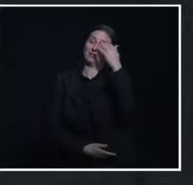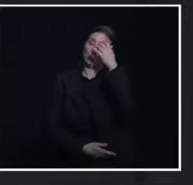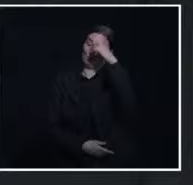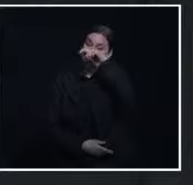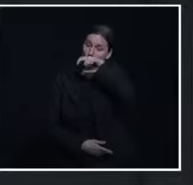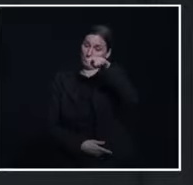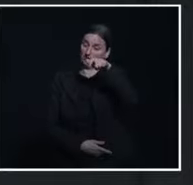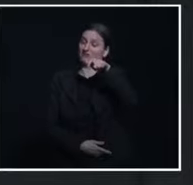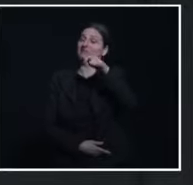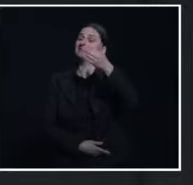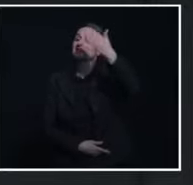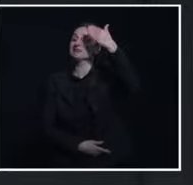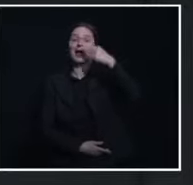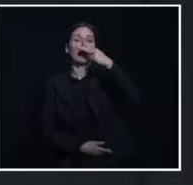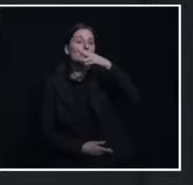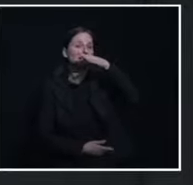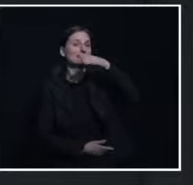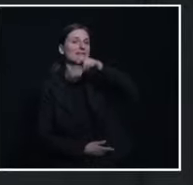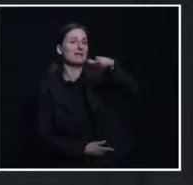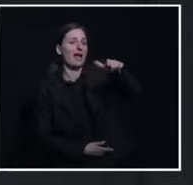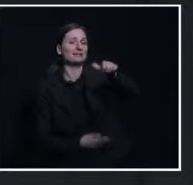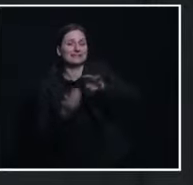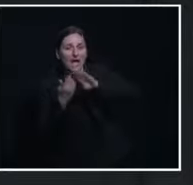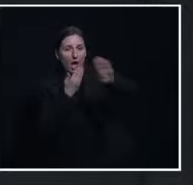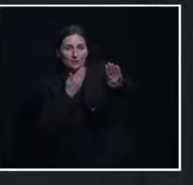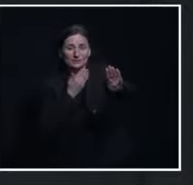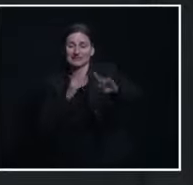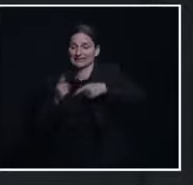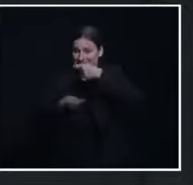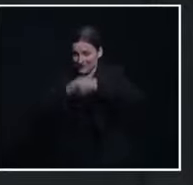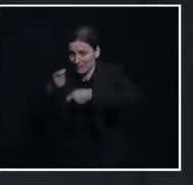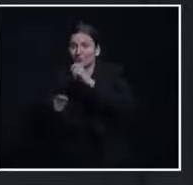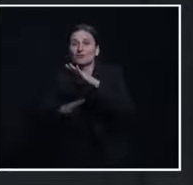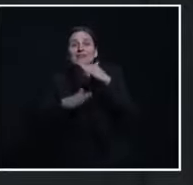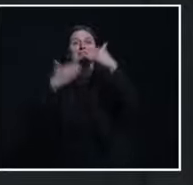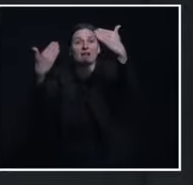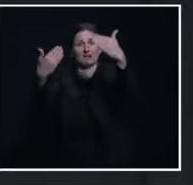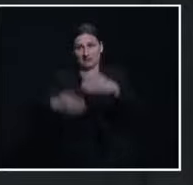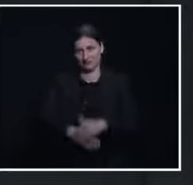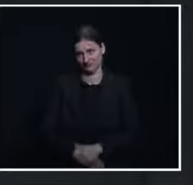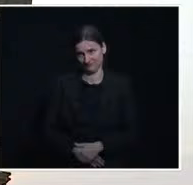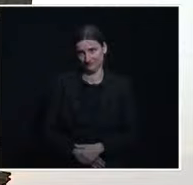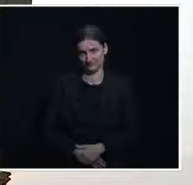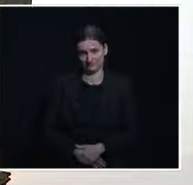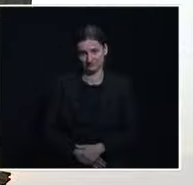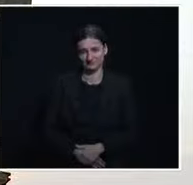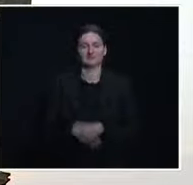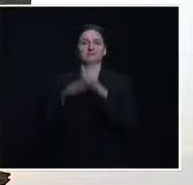den Nazis ausgegrenzt und ermordet wurden. Haben Sie vielen Dank.